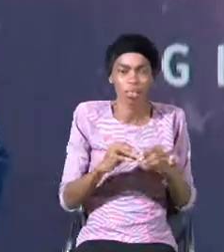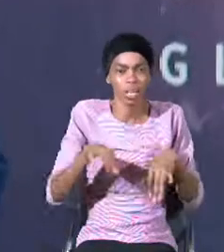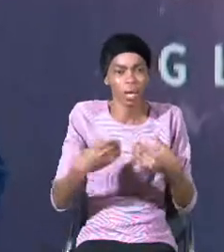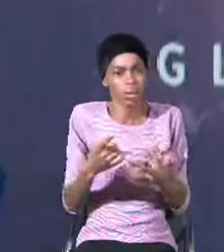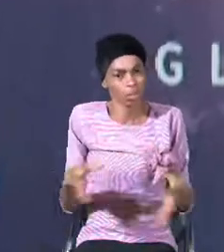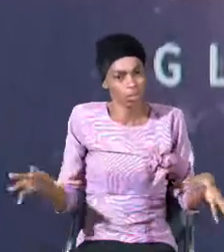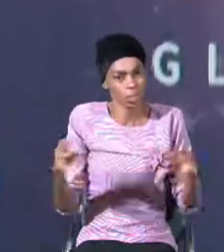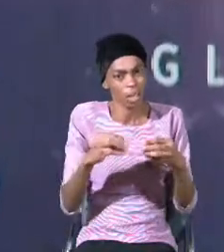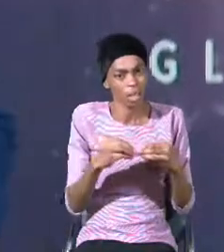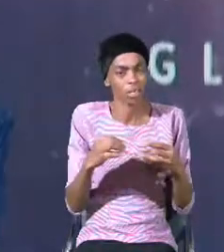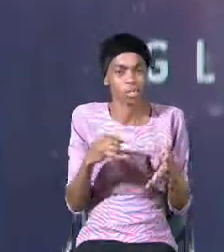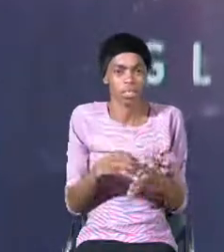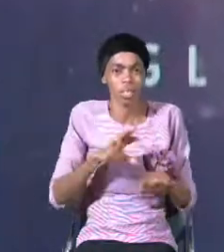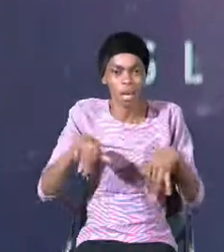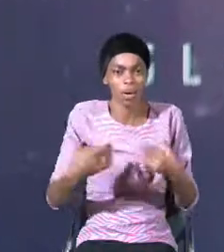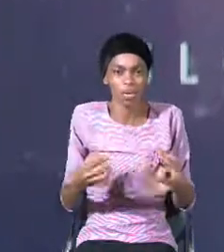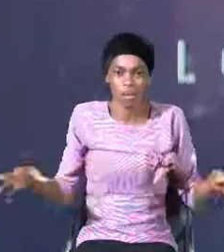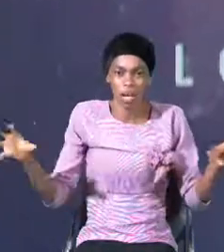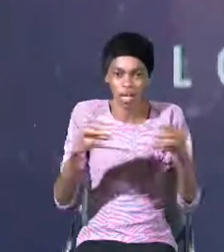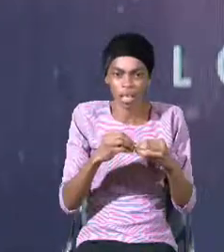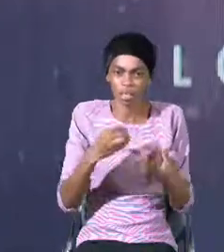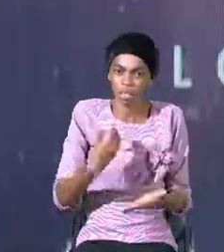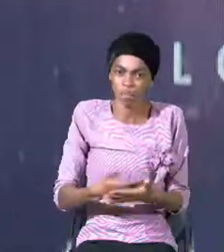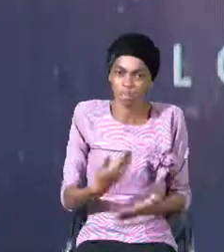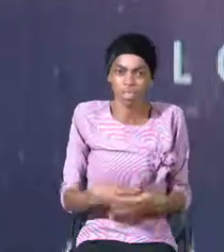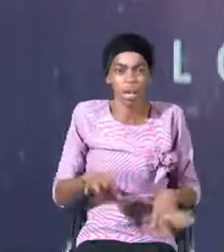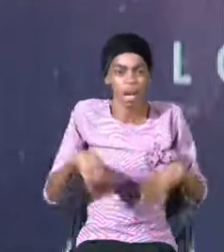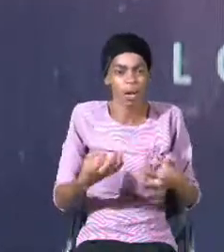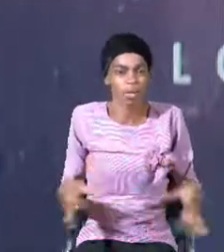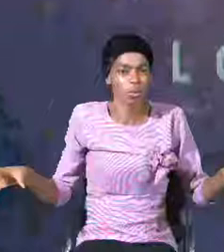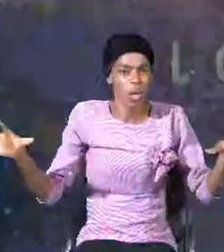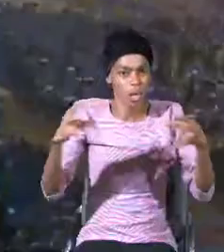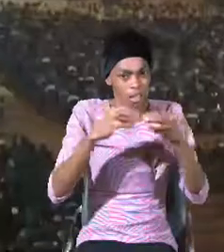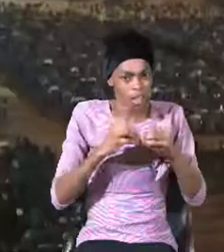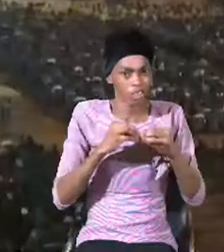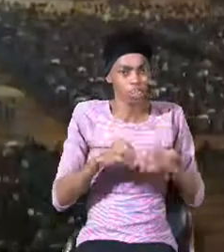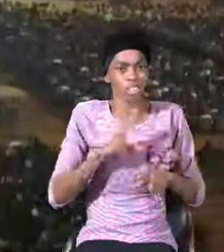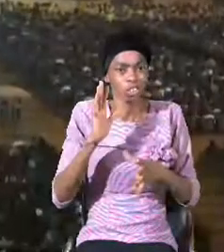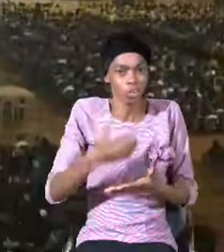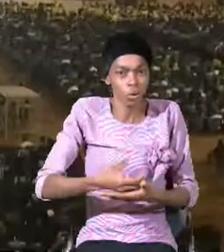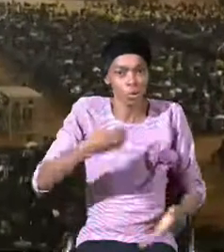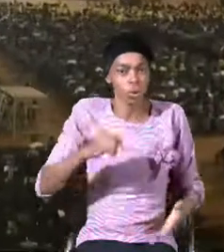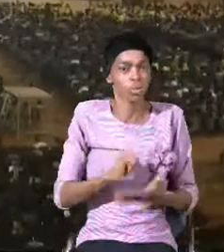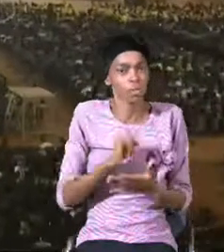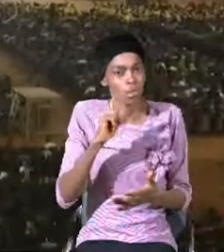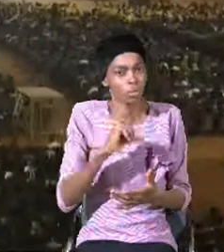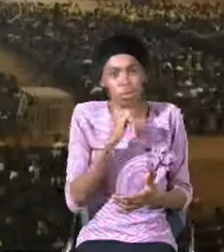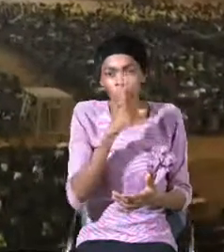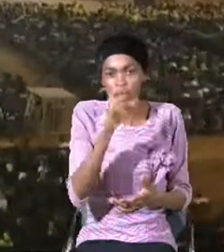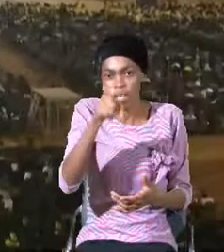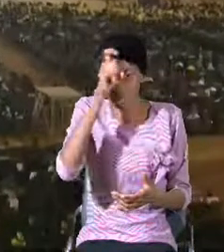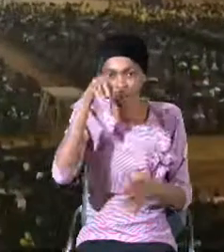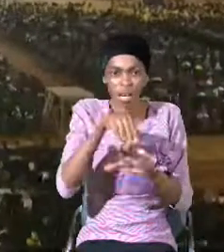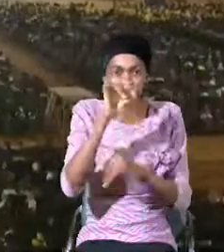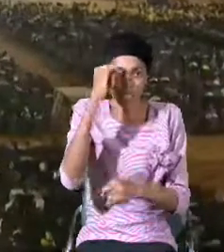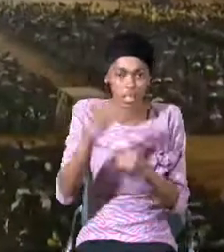ces richesses-là? Comment vous avez obtenu les richesses? Comment est-ce que vous acquérez la richesse? Pour que vous ne soyez pas un